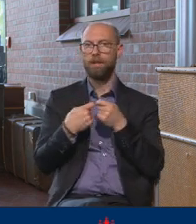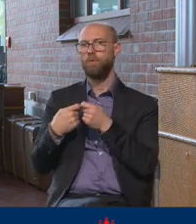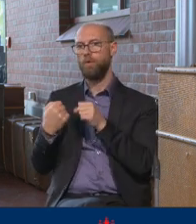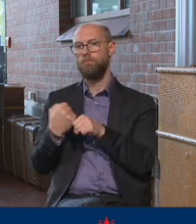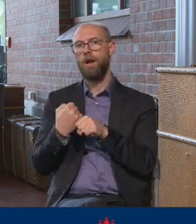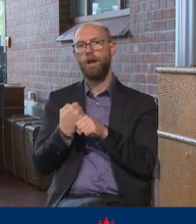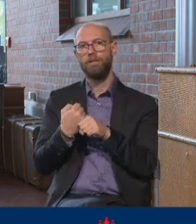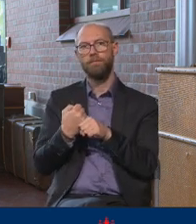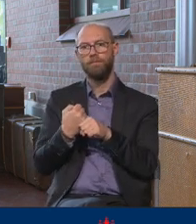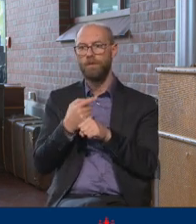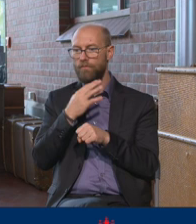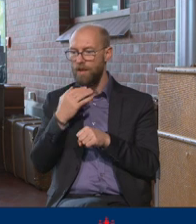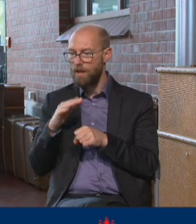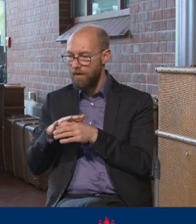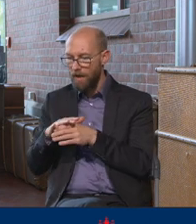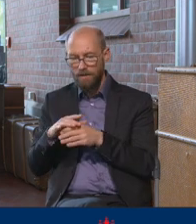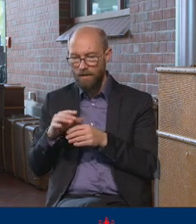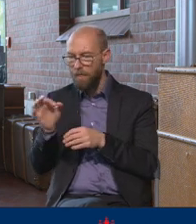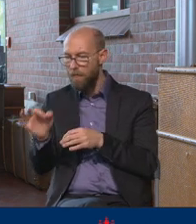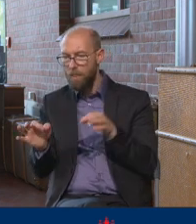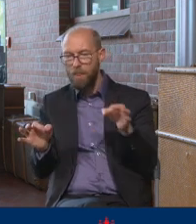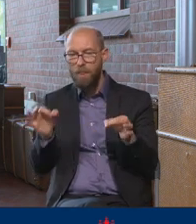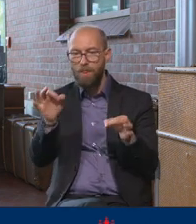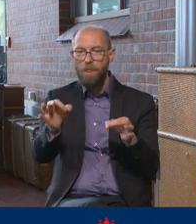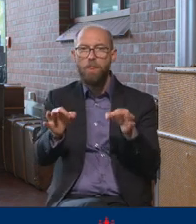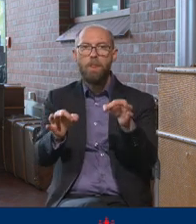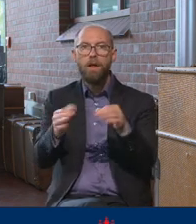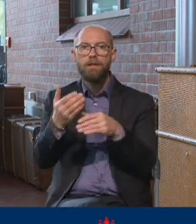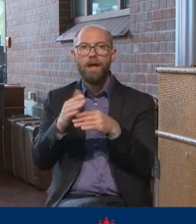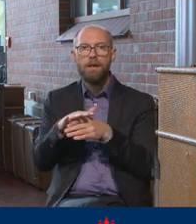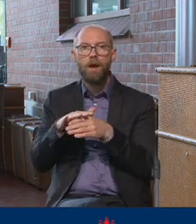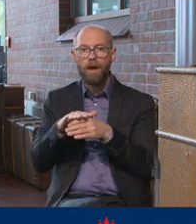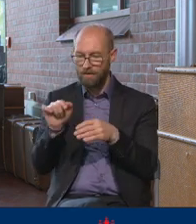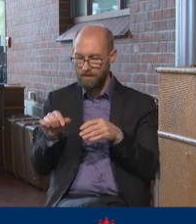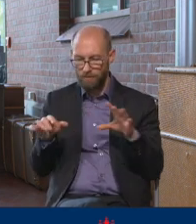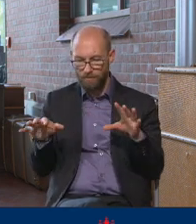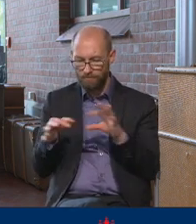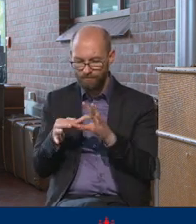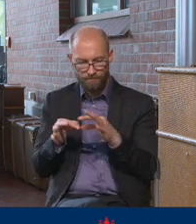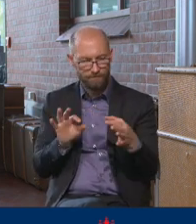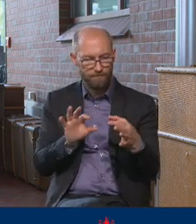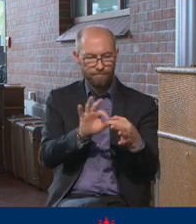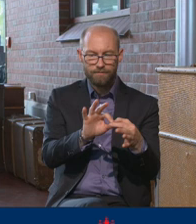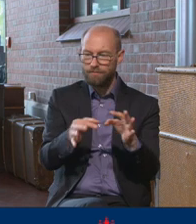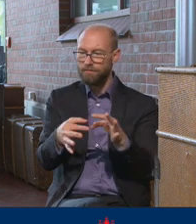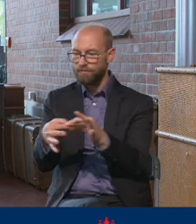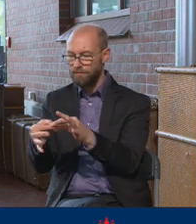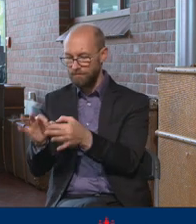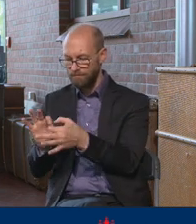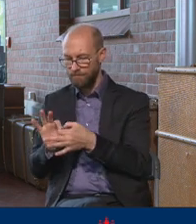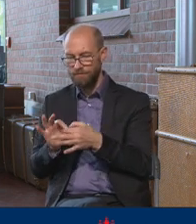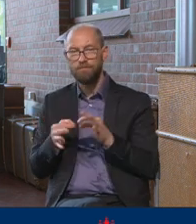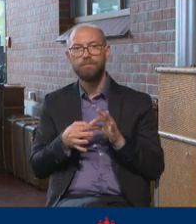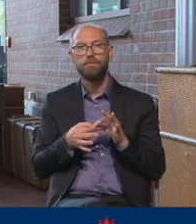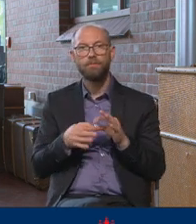ganz viele spannende kleine fragmente und es gilt diese zusammenzubinden und eben daraus eigentlich einen